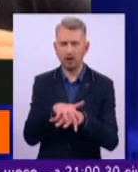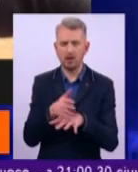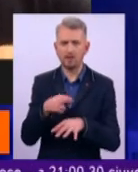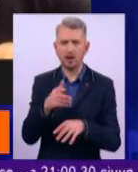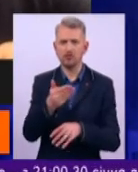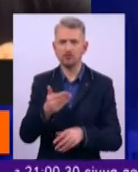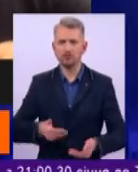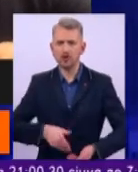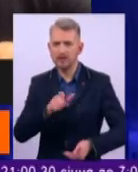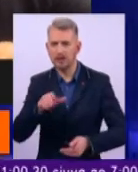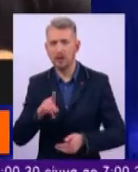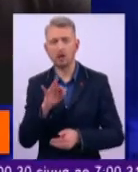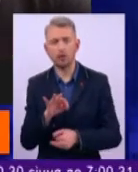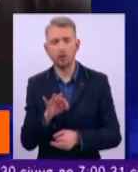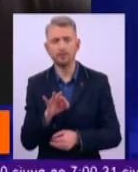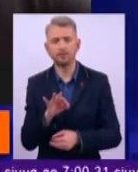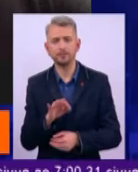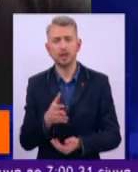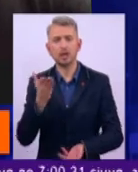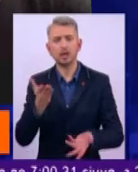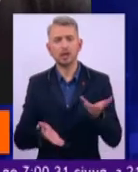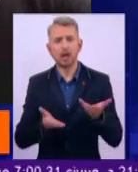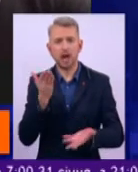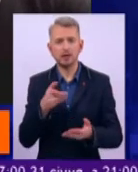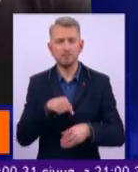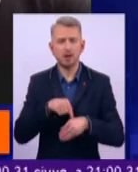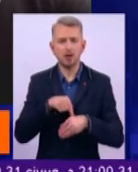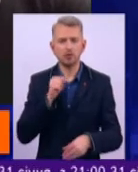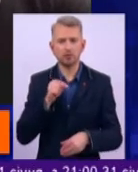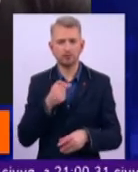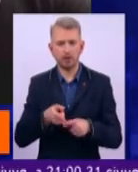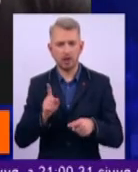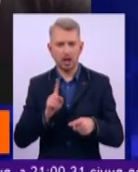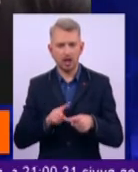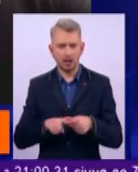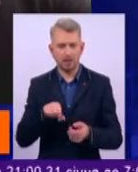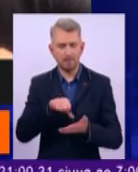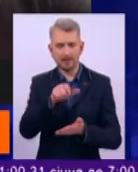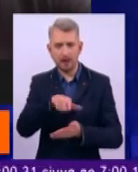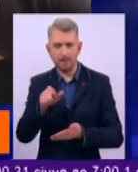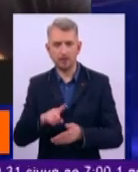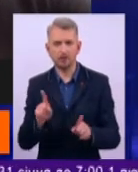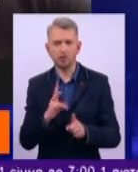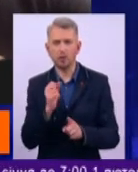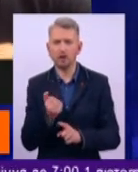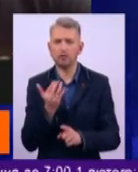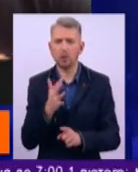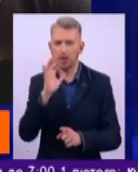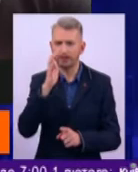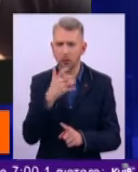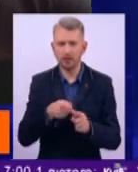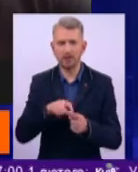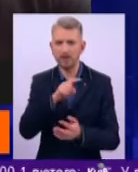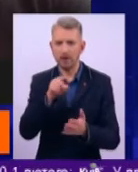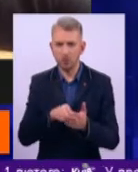жителей. Но при всем том, если прочувствуют эти представители, что насколько серьезно в этих